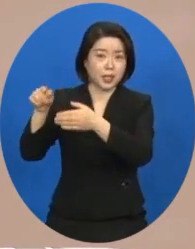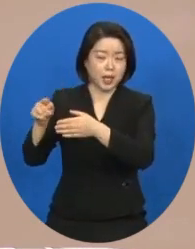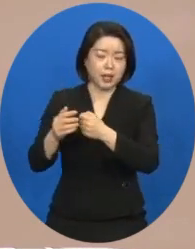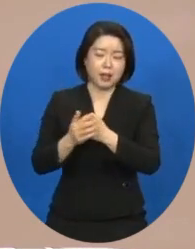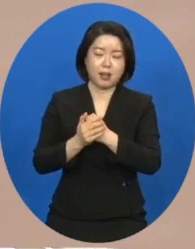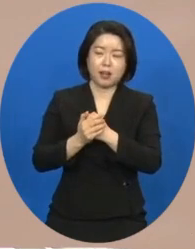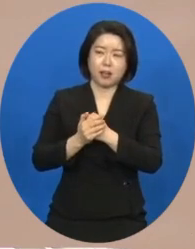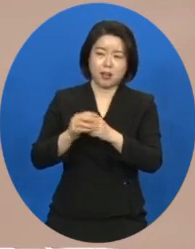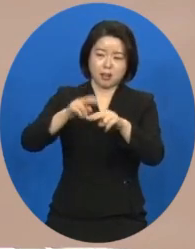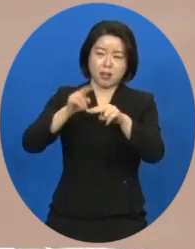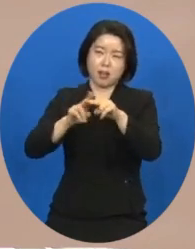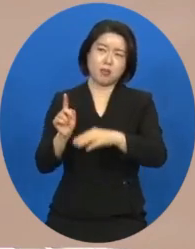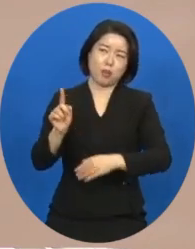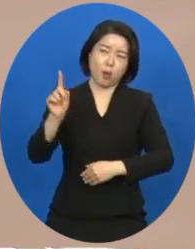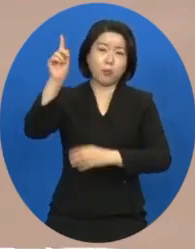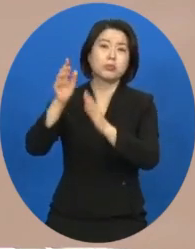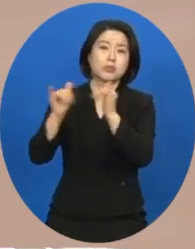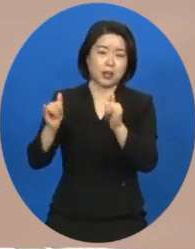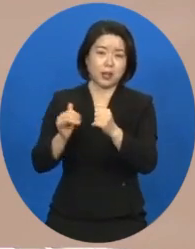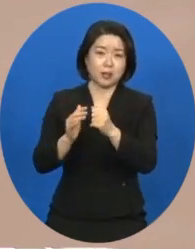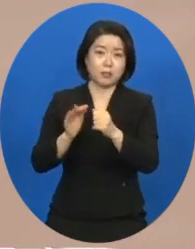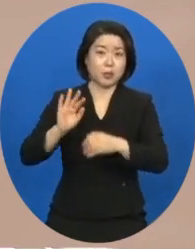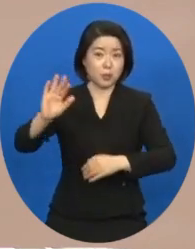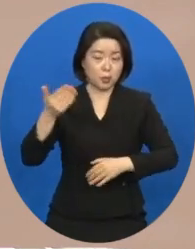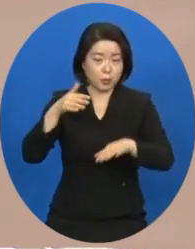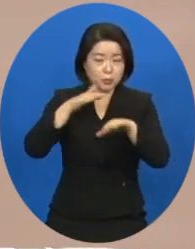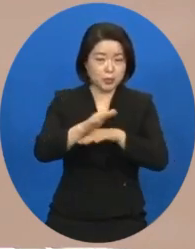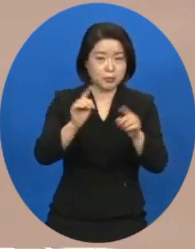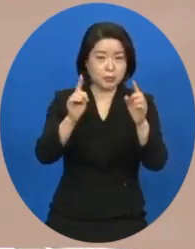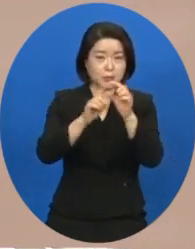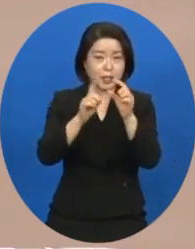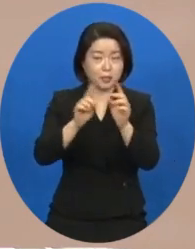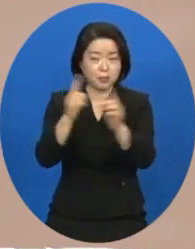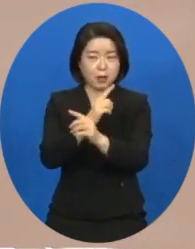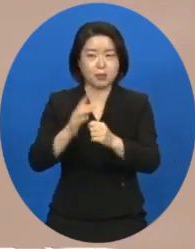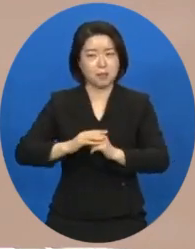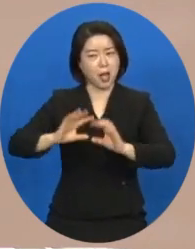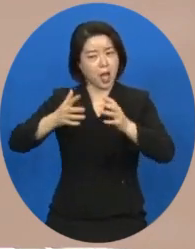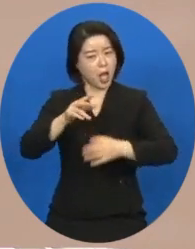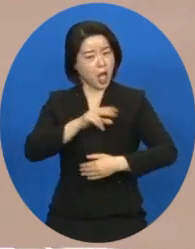높은 관원입니다. 요즘 우리식으로 말하면 국회의원 정도쯤